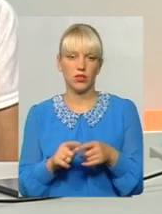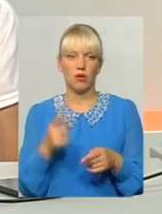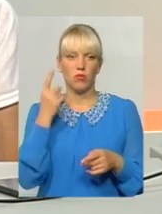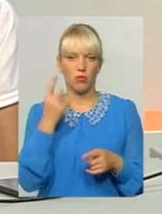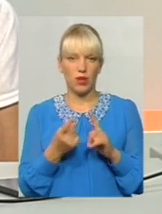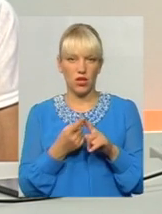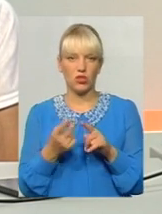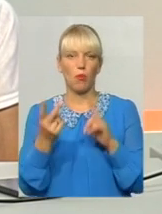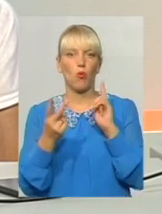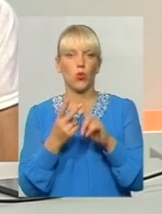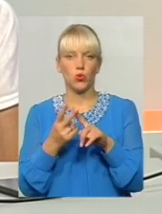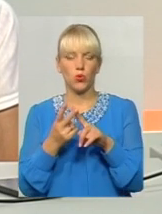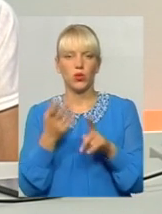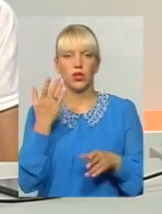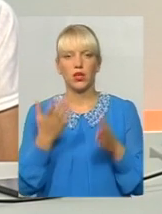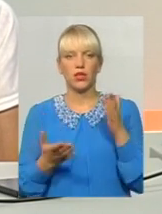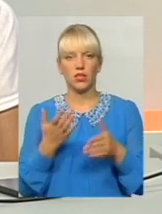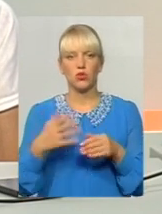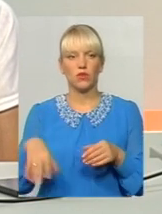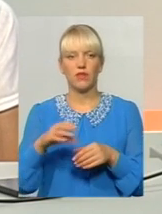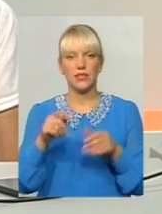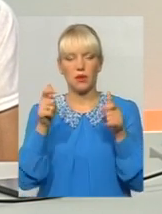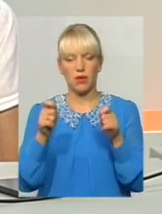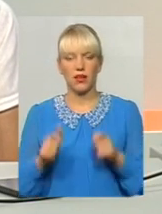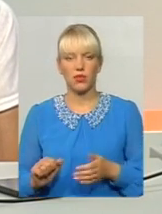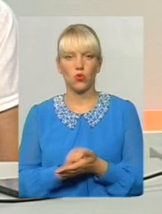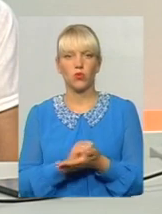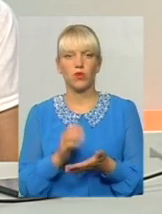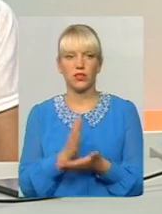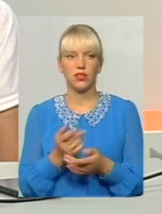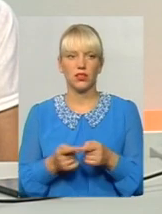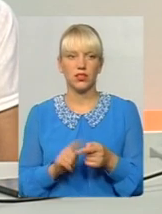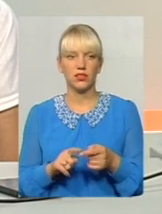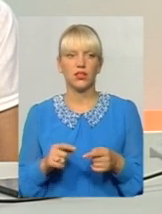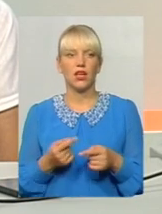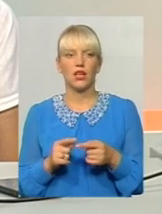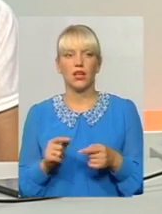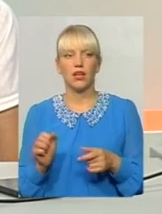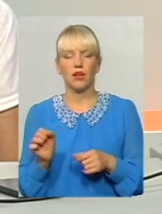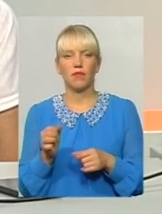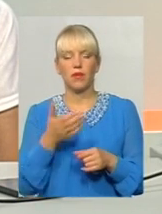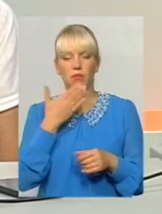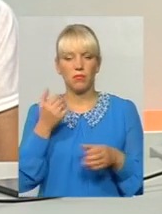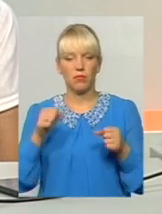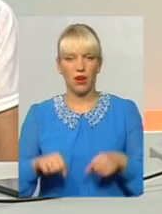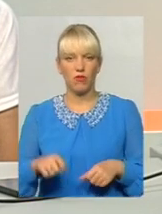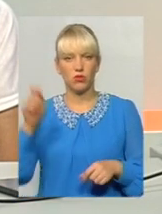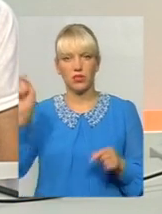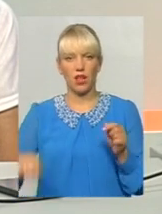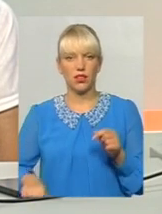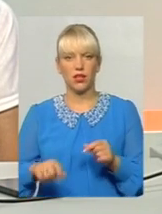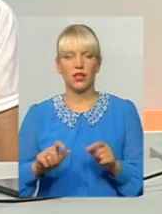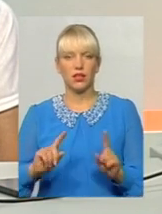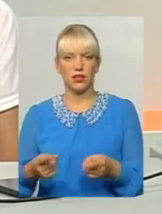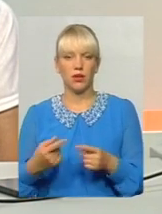по-перше. По-друге, все ж таки, якщо весь пакет документів є, ми даний автомобіль не можемо далі затримувати. І громадянин рухається далі. Більше того, я